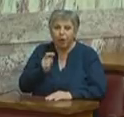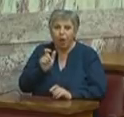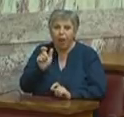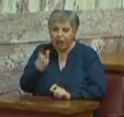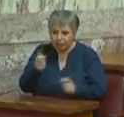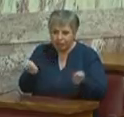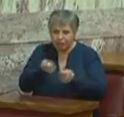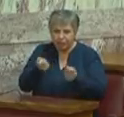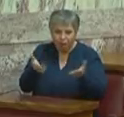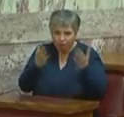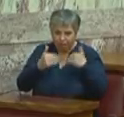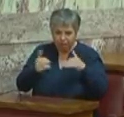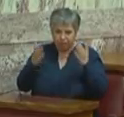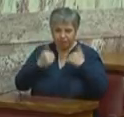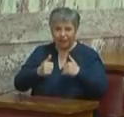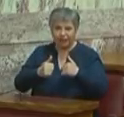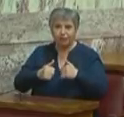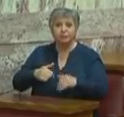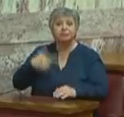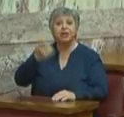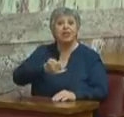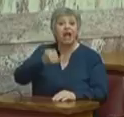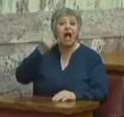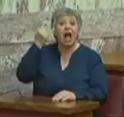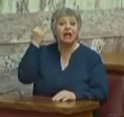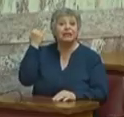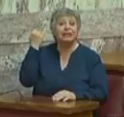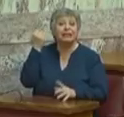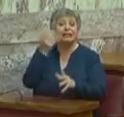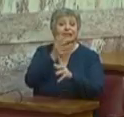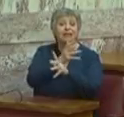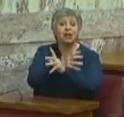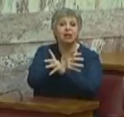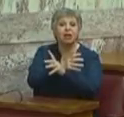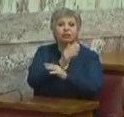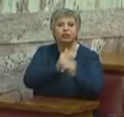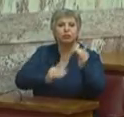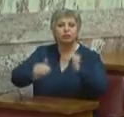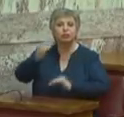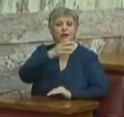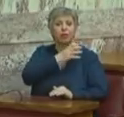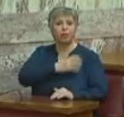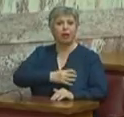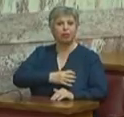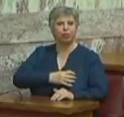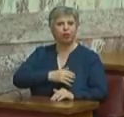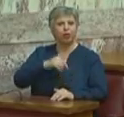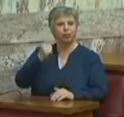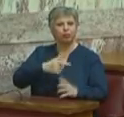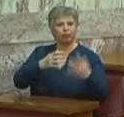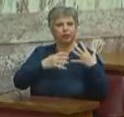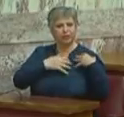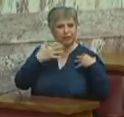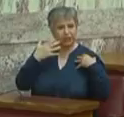Δηλαδή, ο αντισαγγελέας του Αρείου Πάγου, ο οποίος επελήφθη της υποθέσεως και με διάταξή του